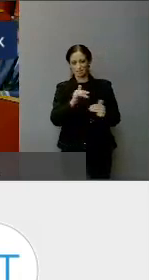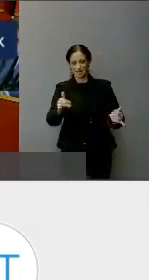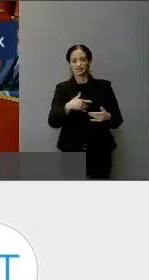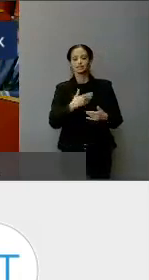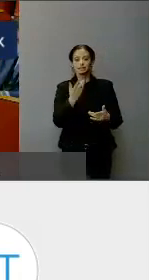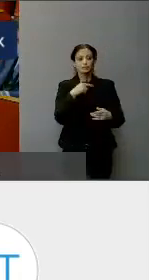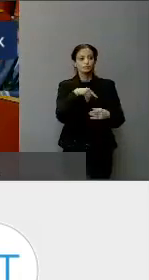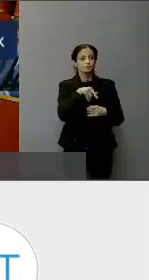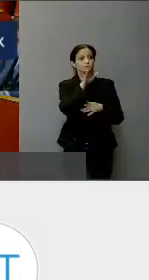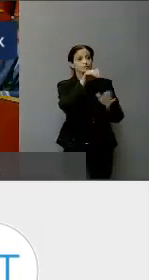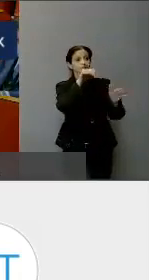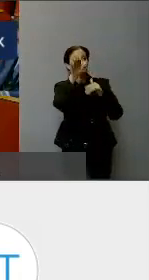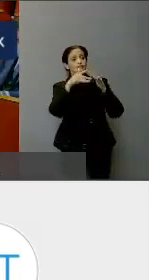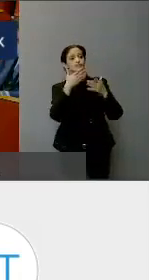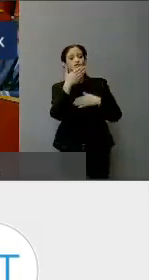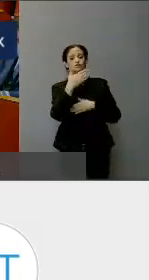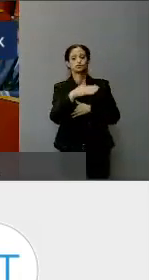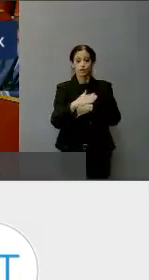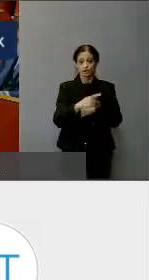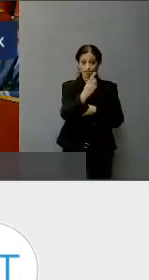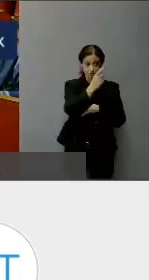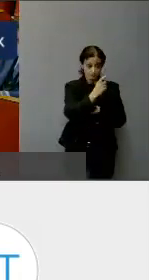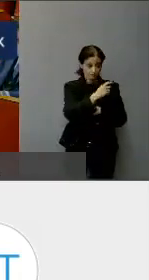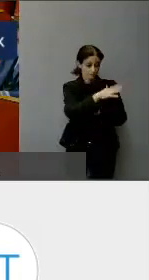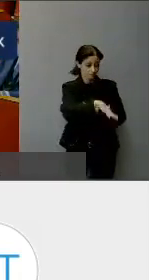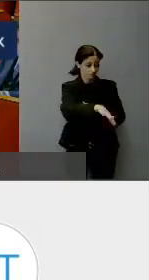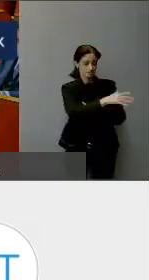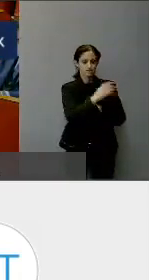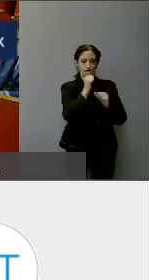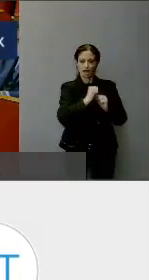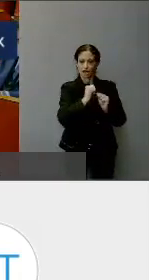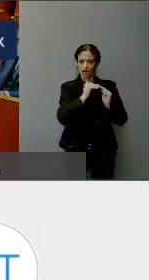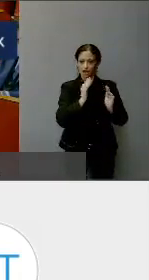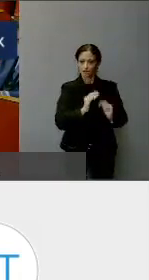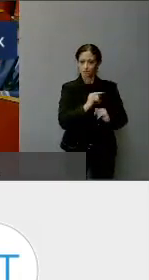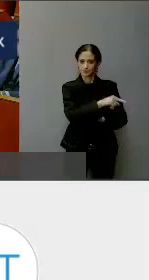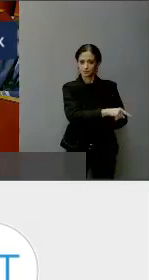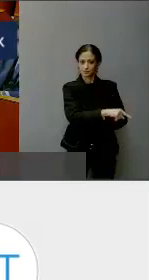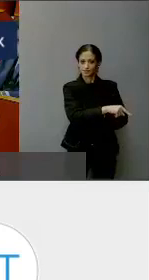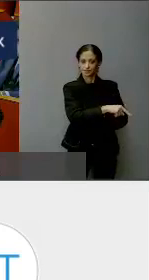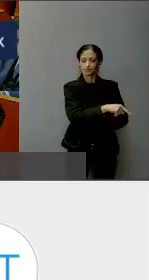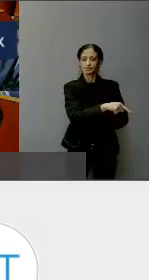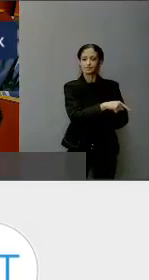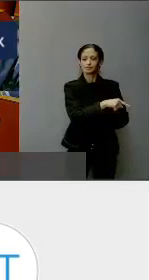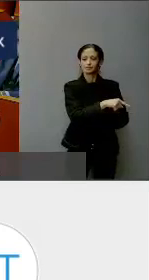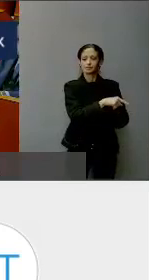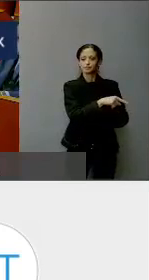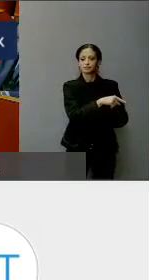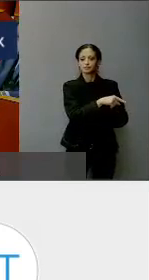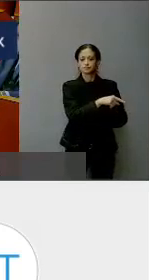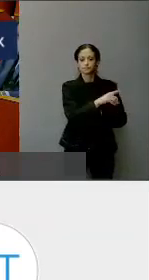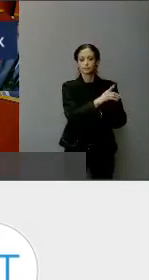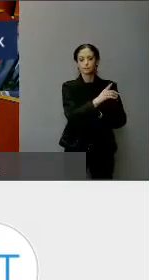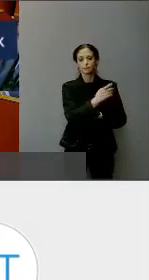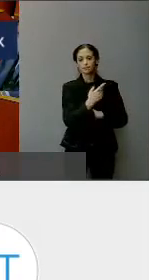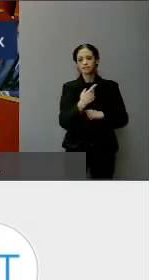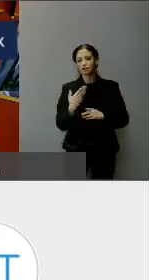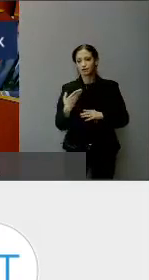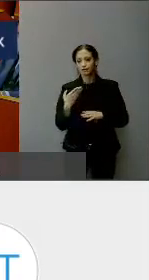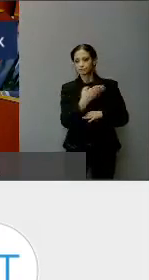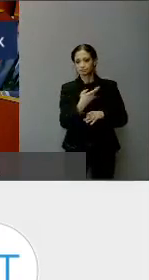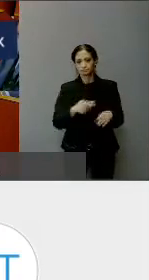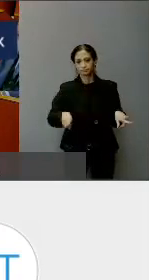giovani che potessero venire ad abitarle quelle zone non parli abitare sempre dagli stessi